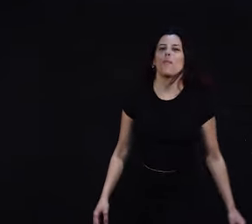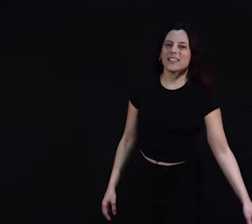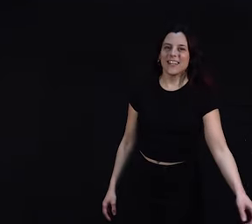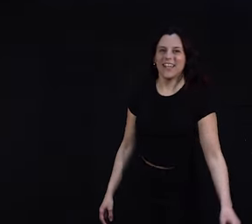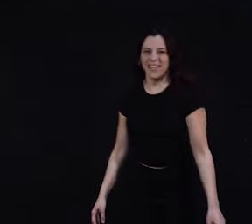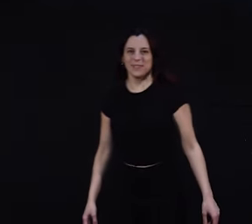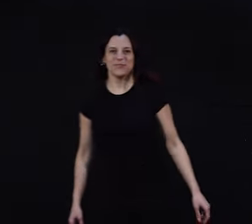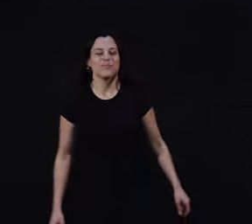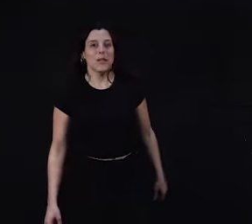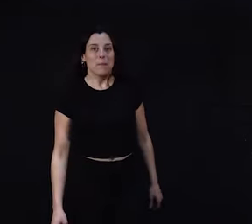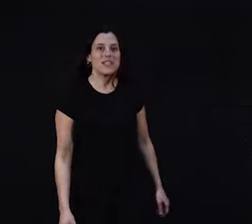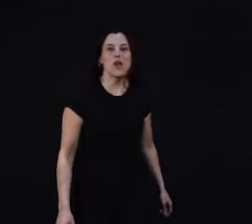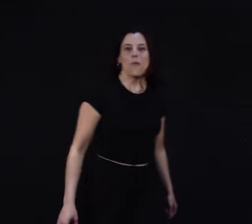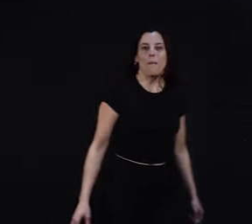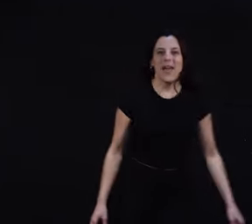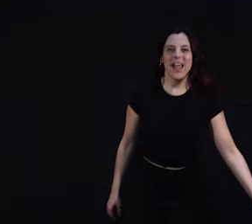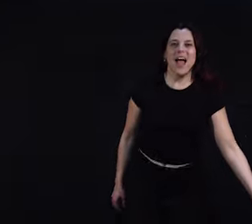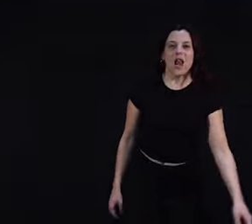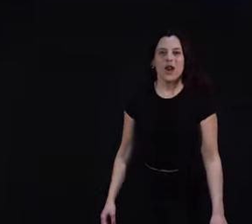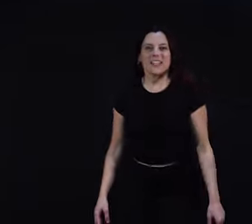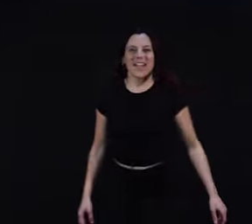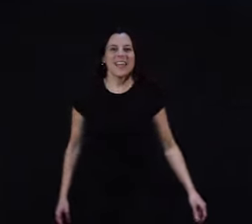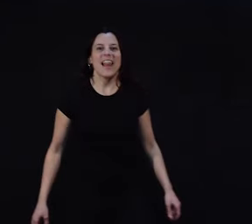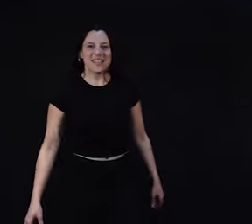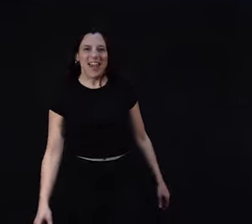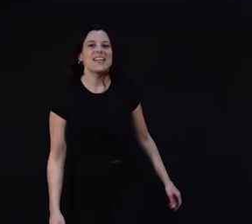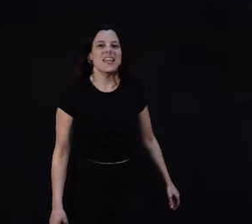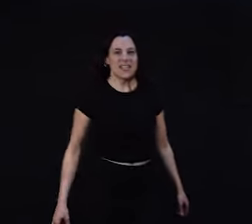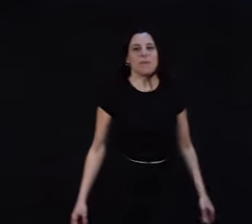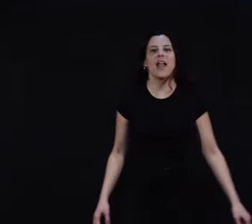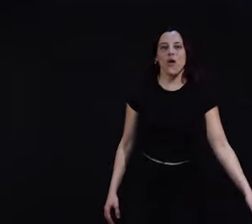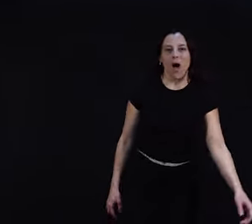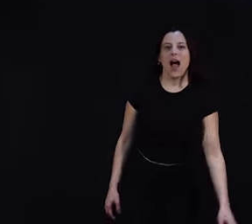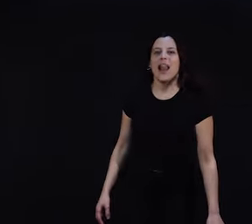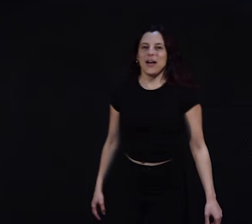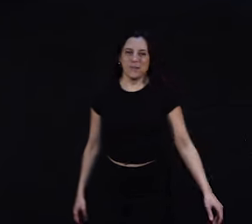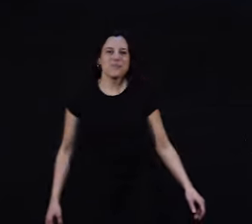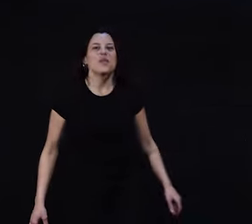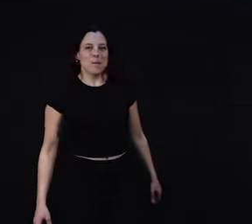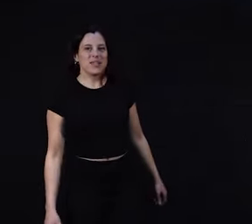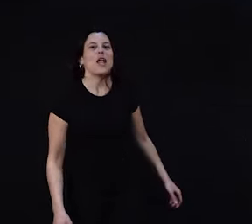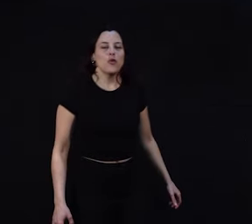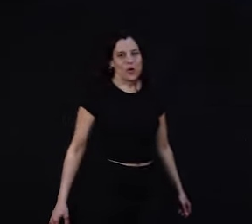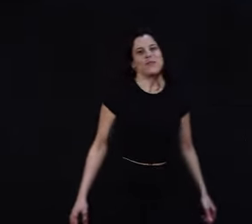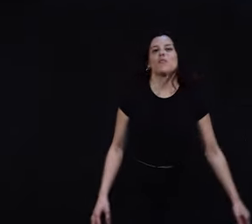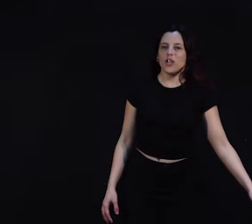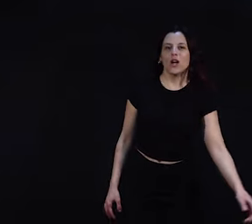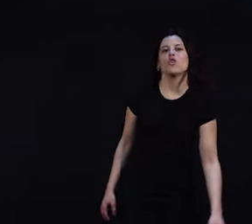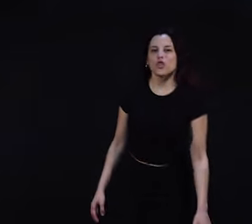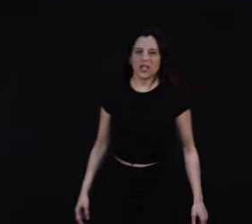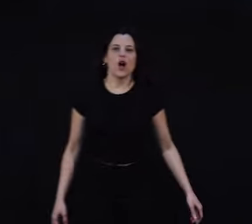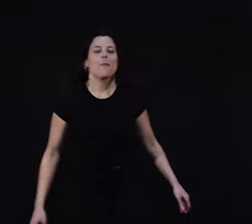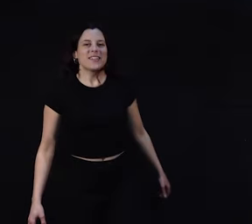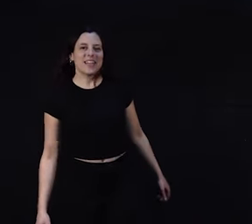saps com estic. Penso en un món més real on els nens i les nenes s'estimen igual. Penso en un món més